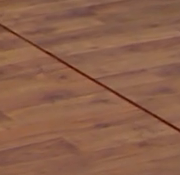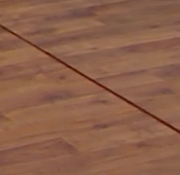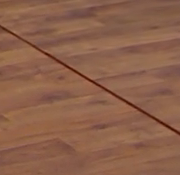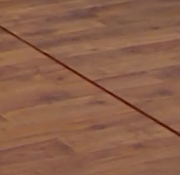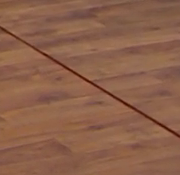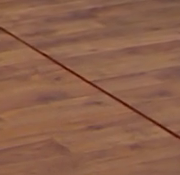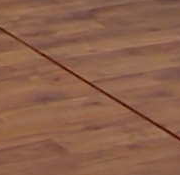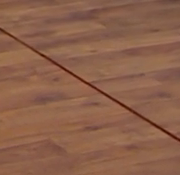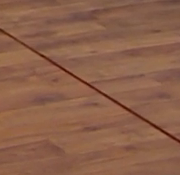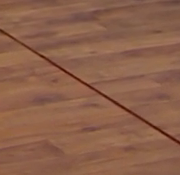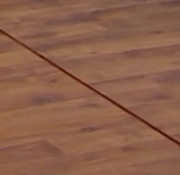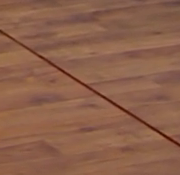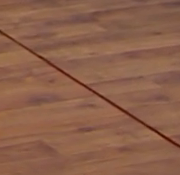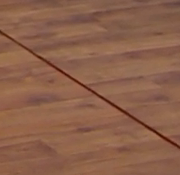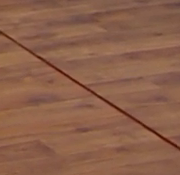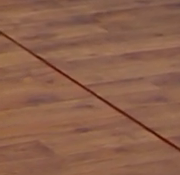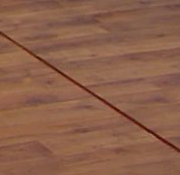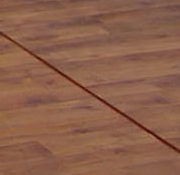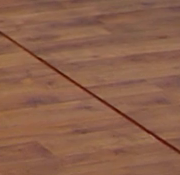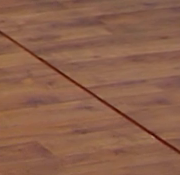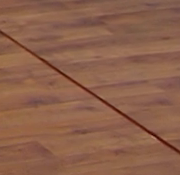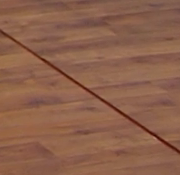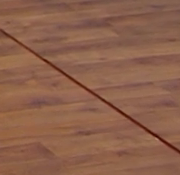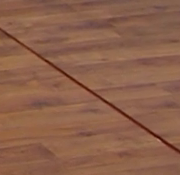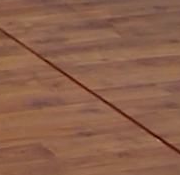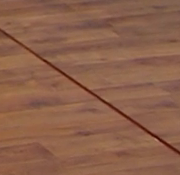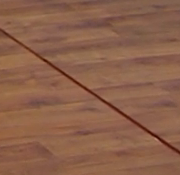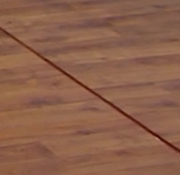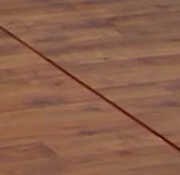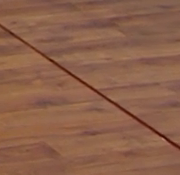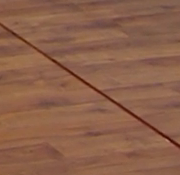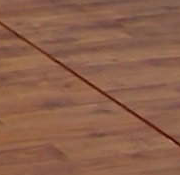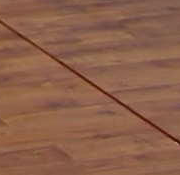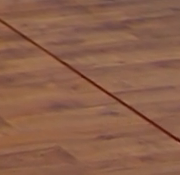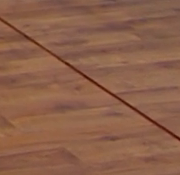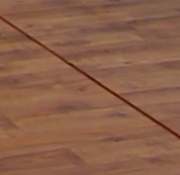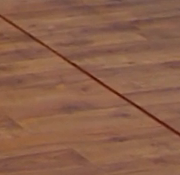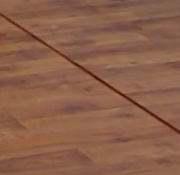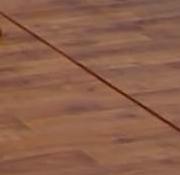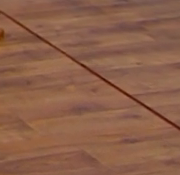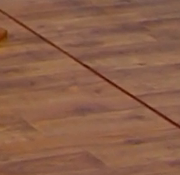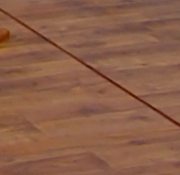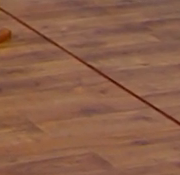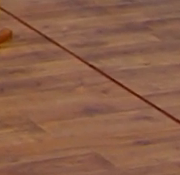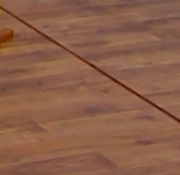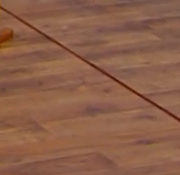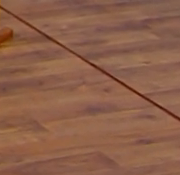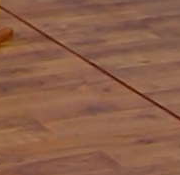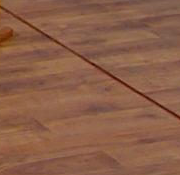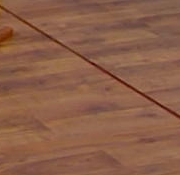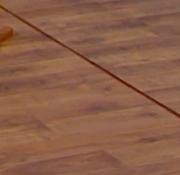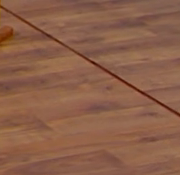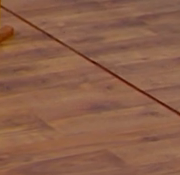მასწავლებლის ლალი გულისაშვილის მიერ. და ეს სიმღერა მშვენიერ ფონად გაზდევს სწორედ ამ